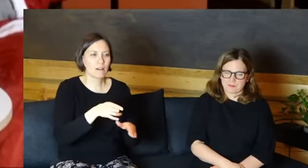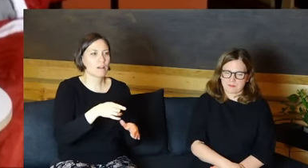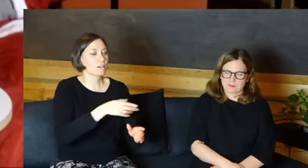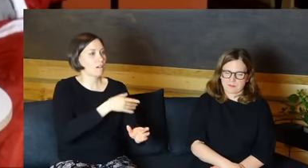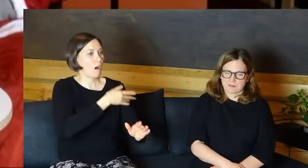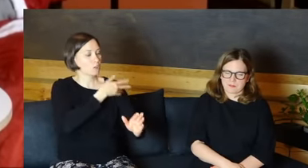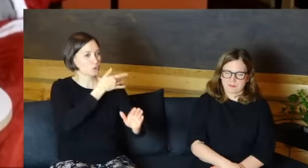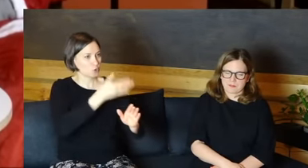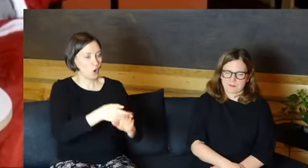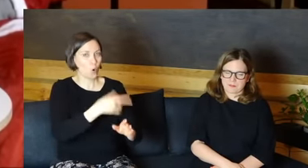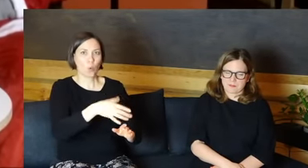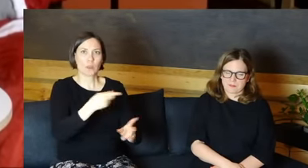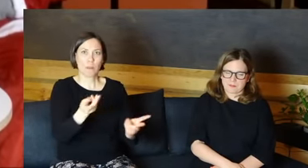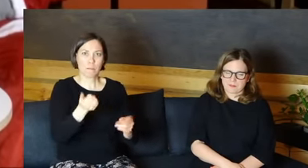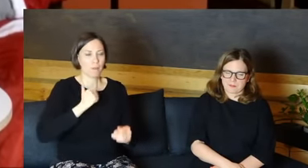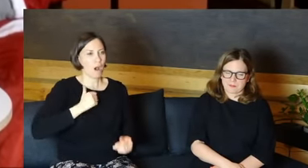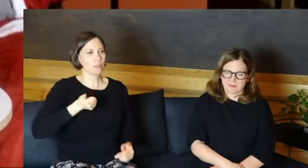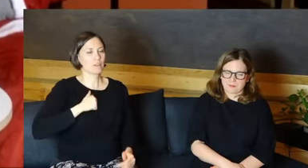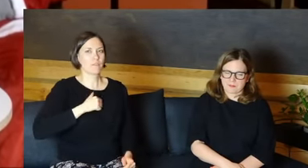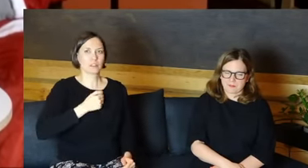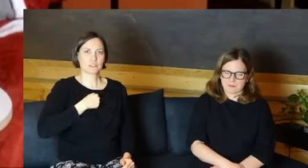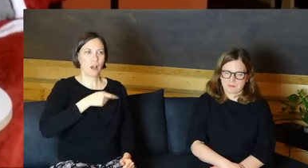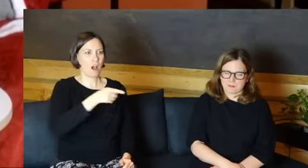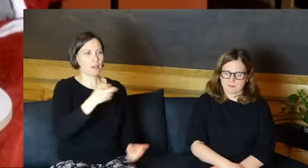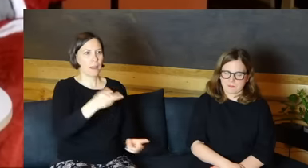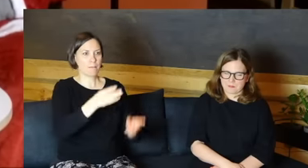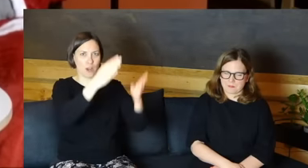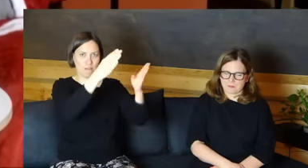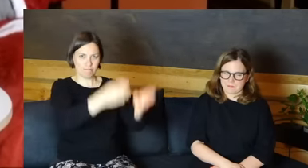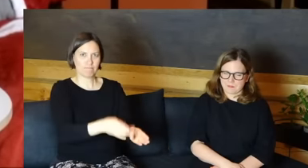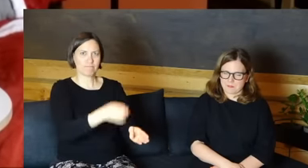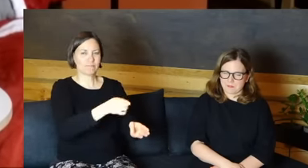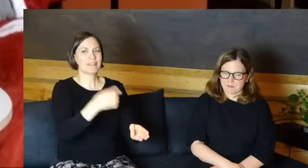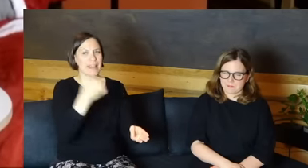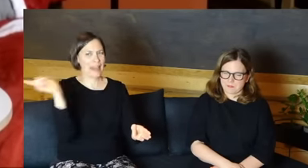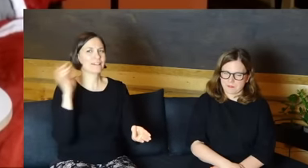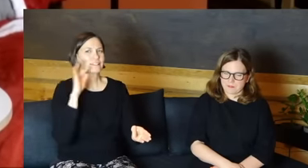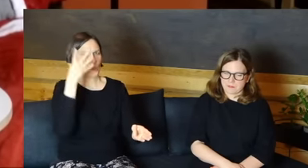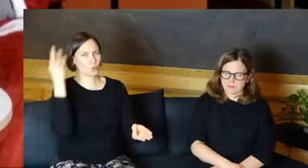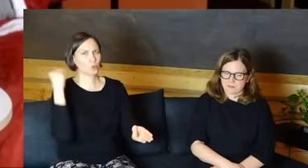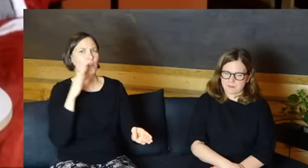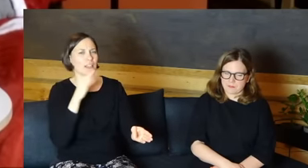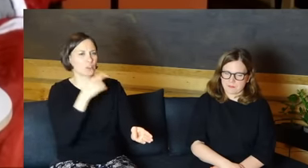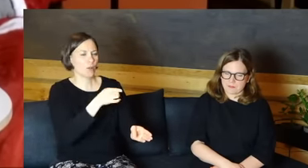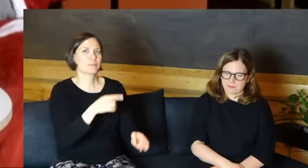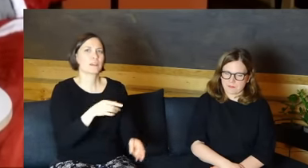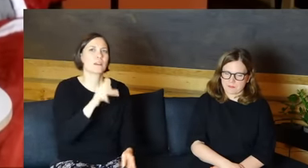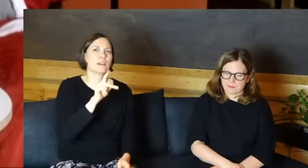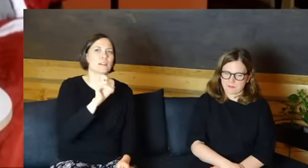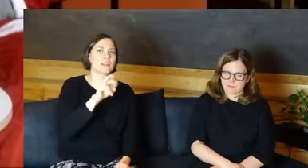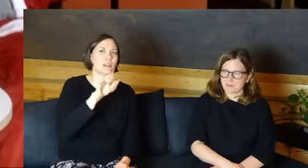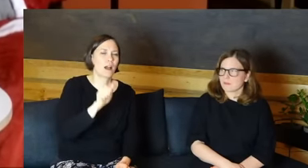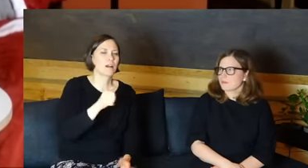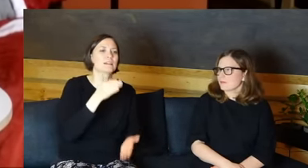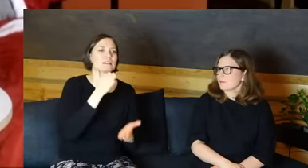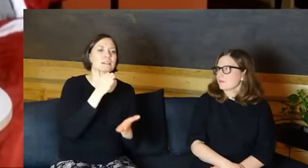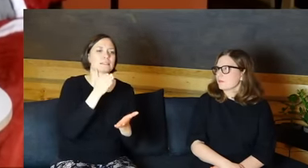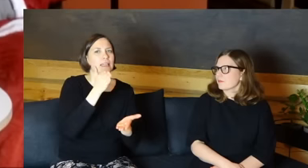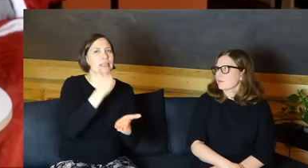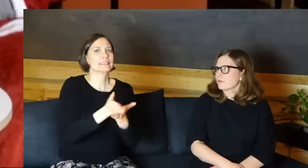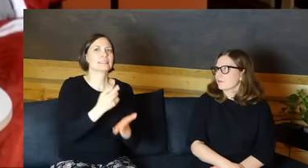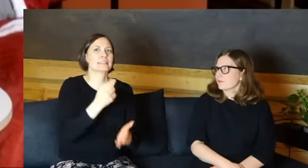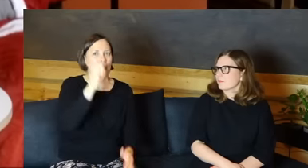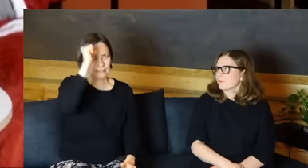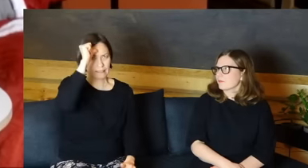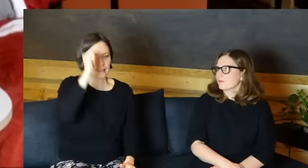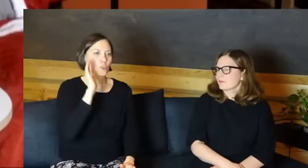juttu, että on saatu tämmönen tuonne riveihin, niin ne kertoo. Ja Kirana on tuolta Keski-Intiasta lähtöisin